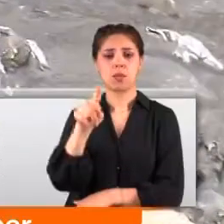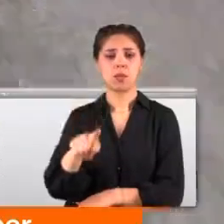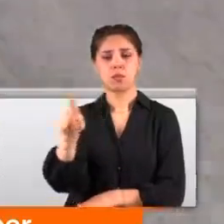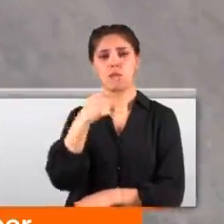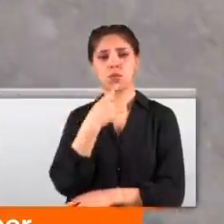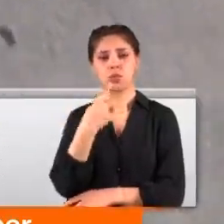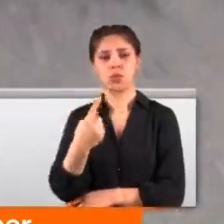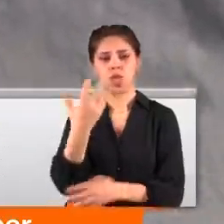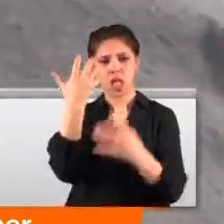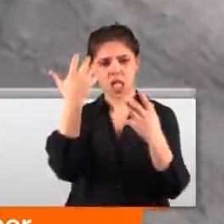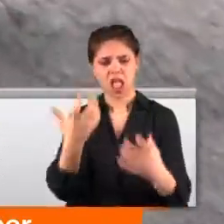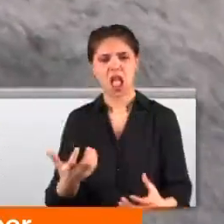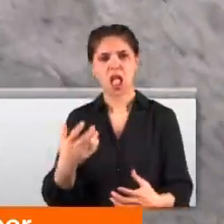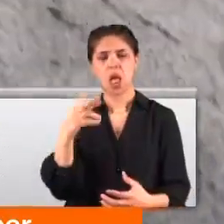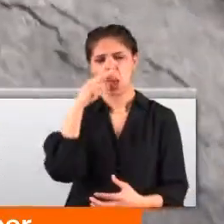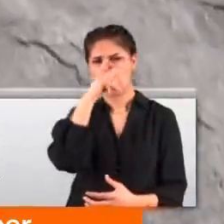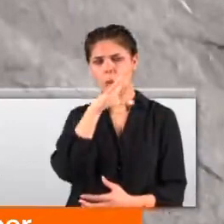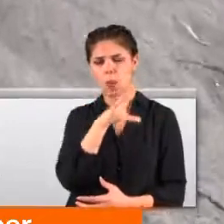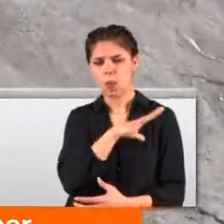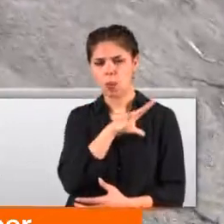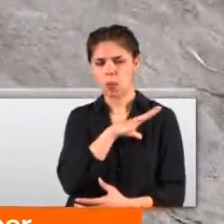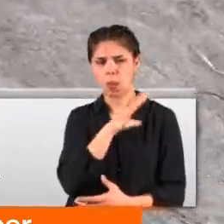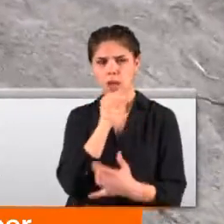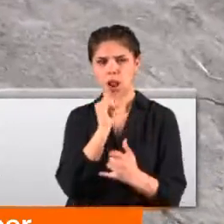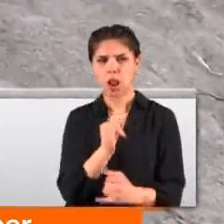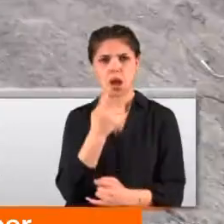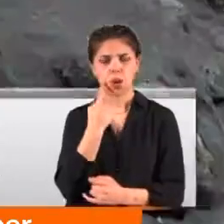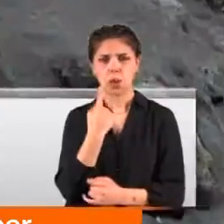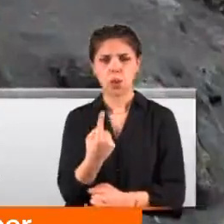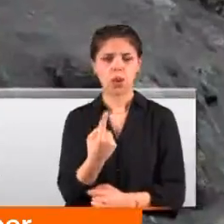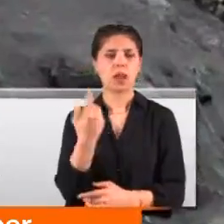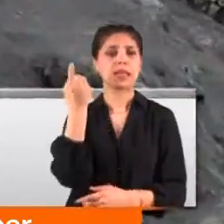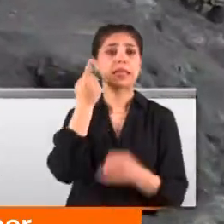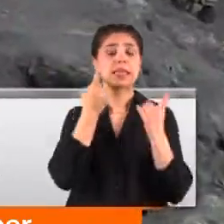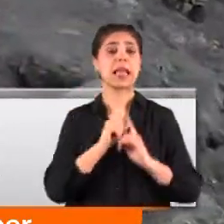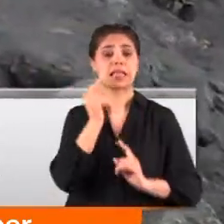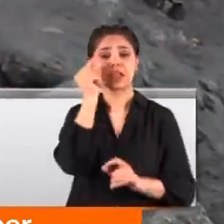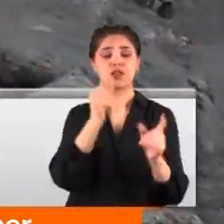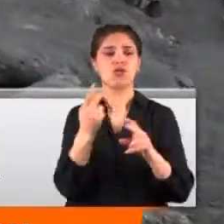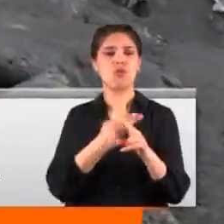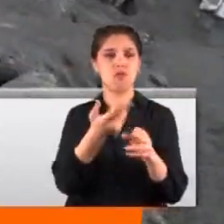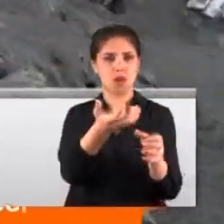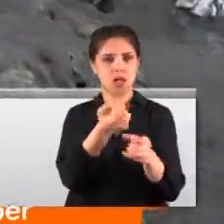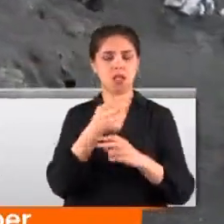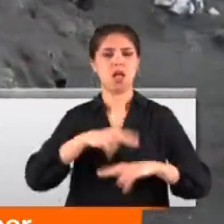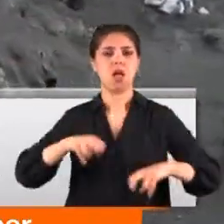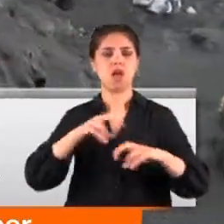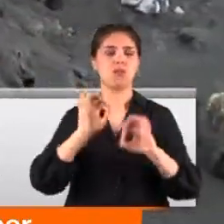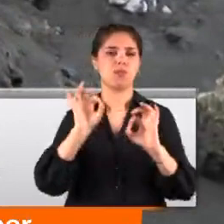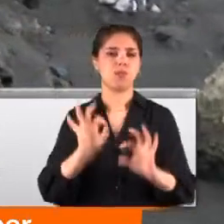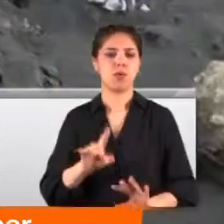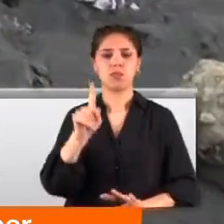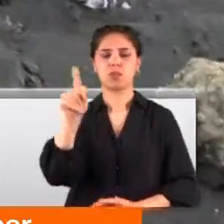da söyleyelim, çok ağır ve keskin bir koku var maalesef şu anda. Yetkililer numune aldı, inceleme başladı ve